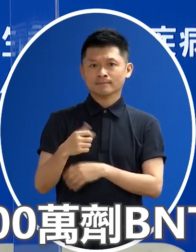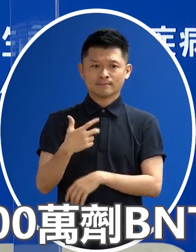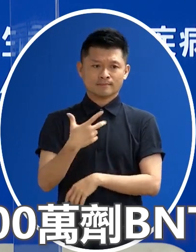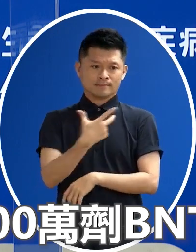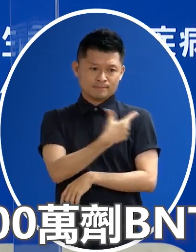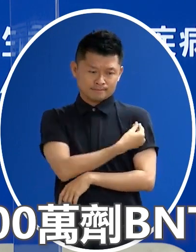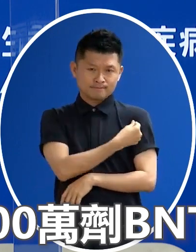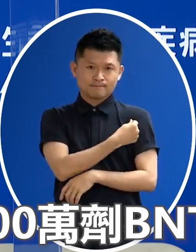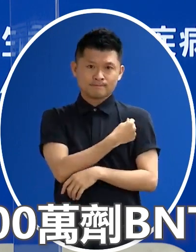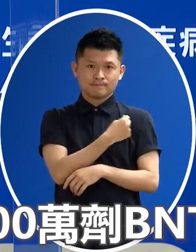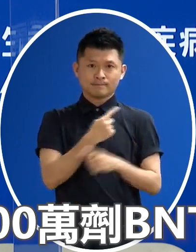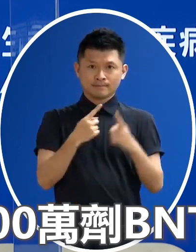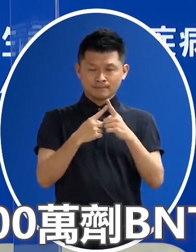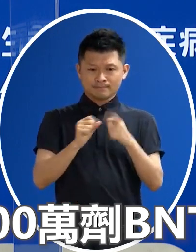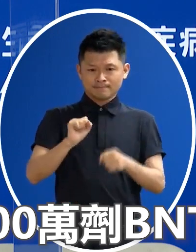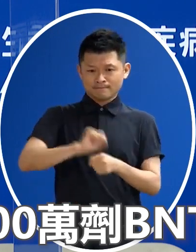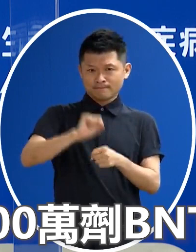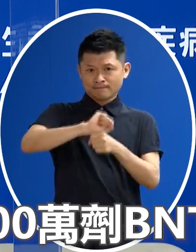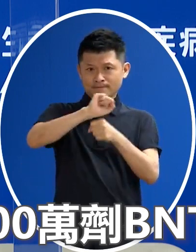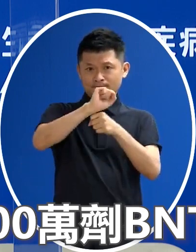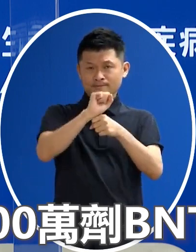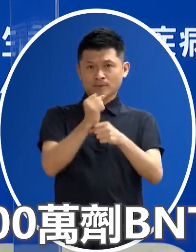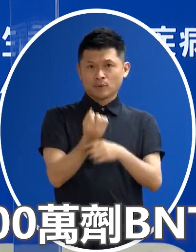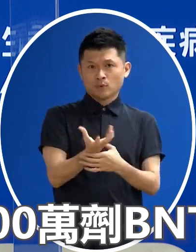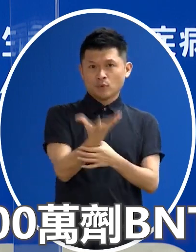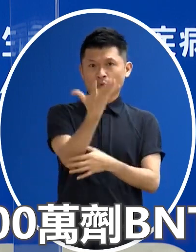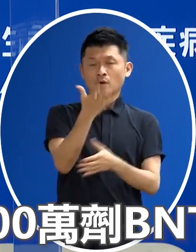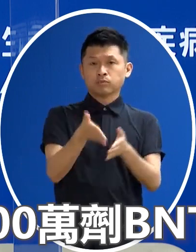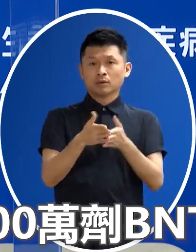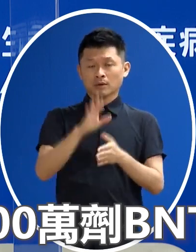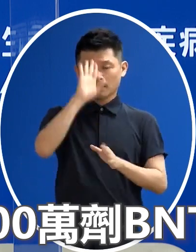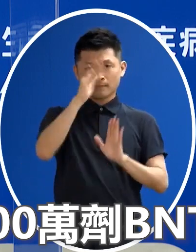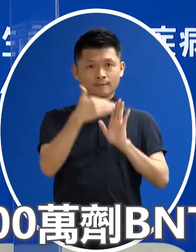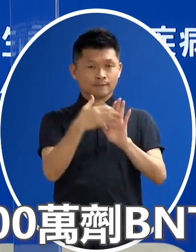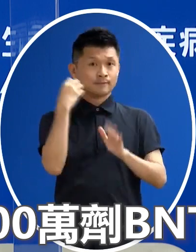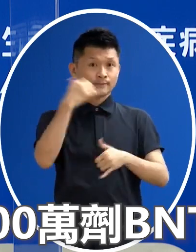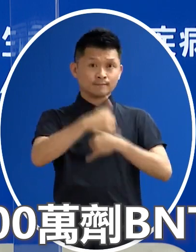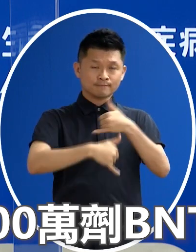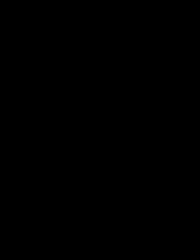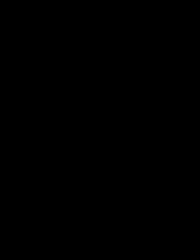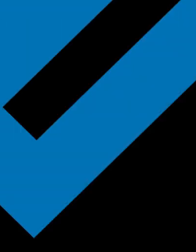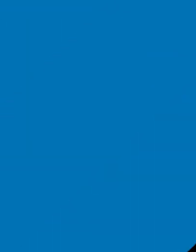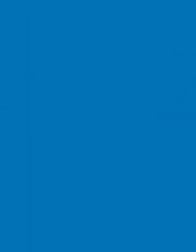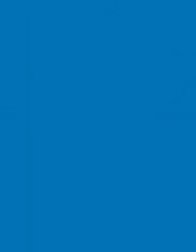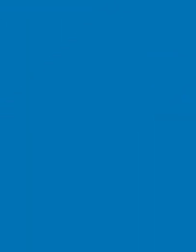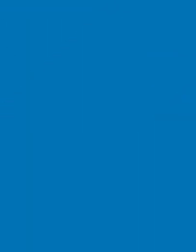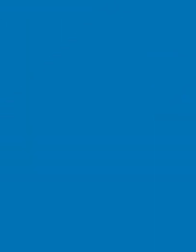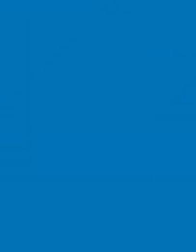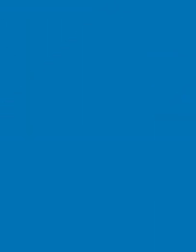施打率把它提高，那把我们的防疫新生活做好，我们大家一起努力。